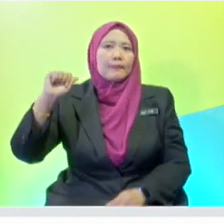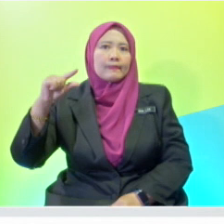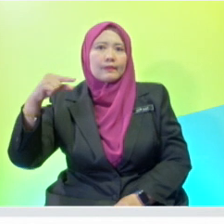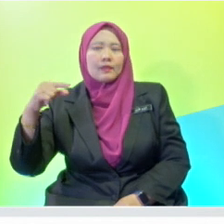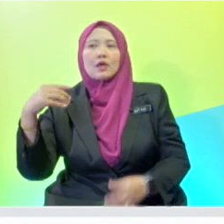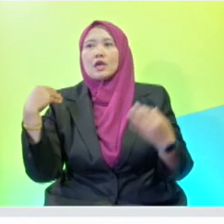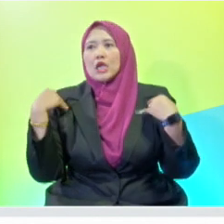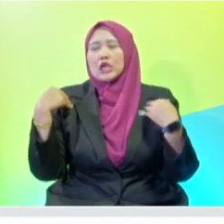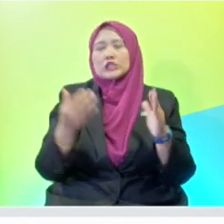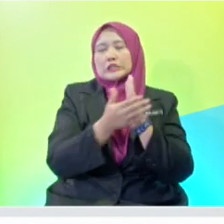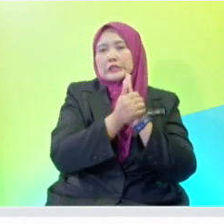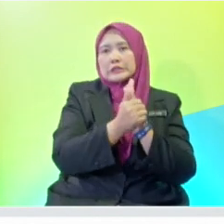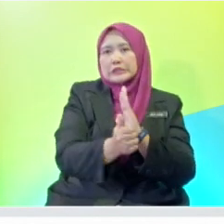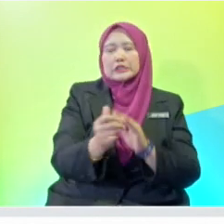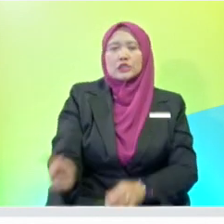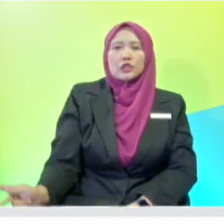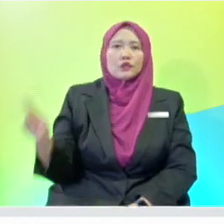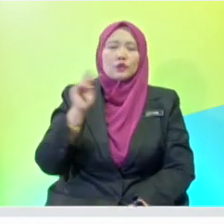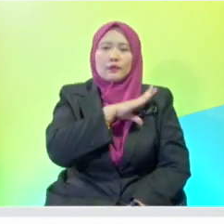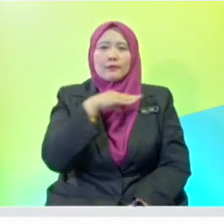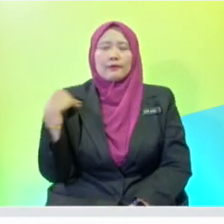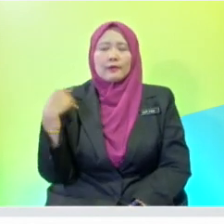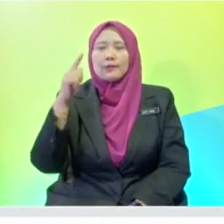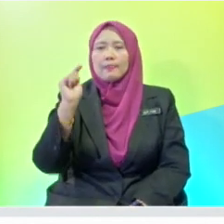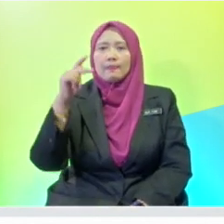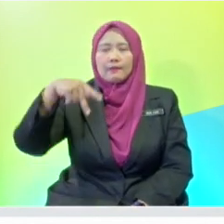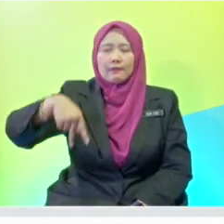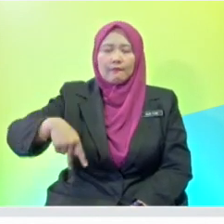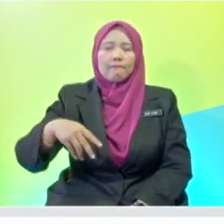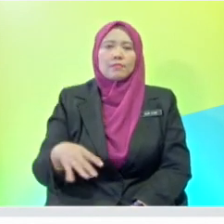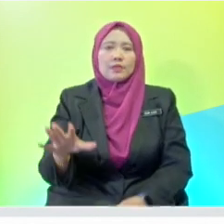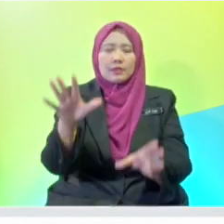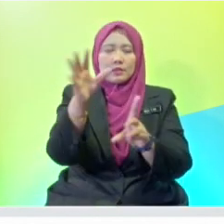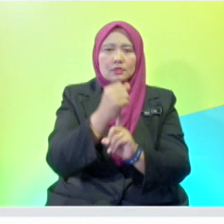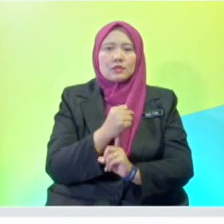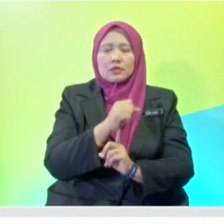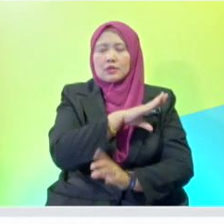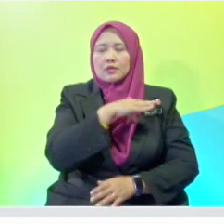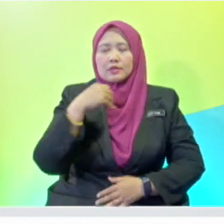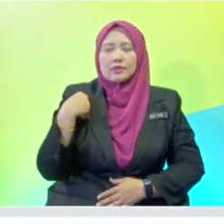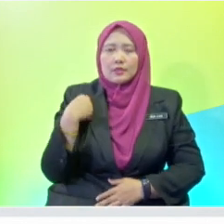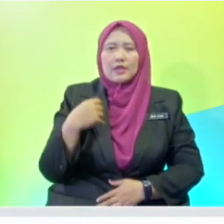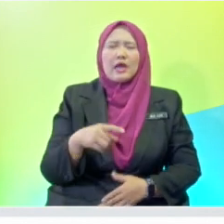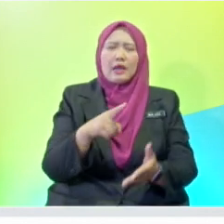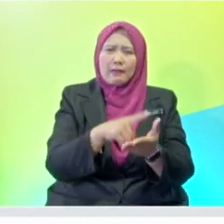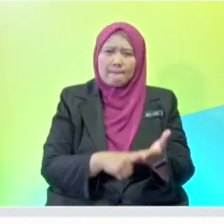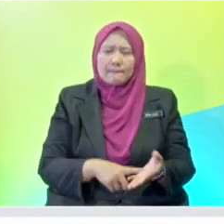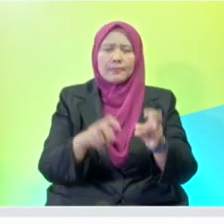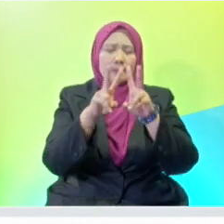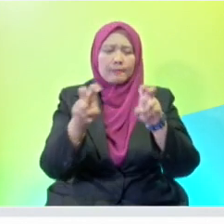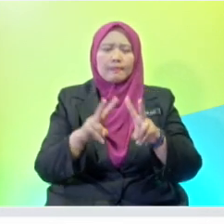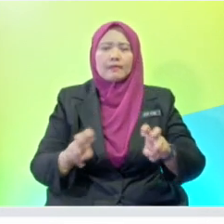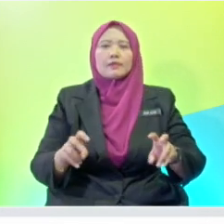kemahiran yang dikuasai serta tahap penguasaan dicapai dan tafsiran bagi setiap penguasaan yang telah dicapai oleh